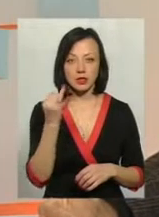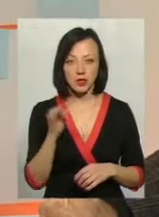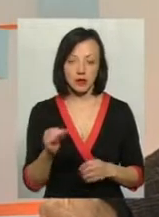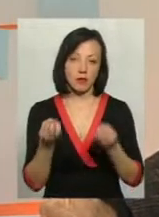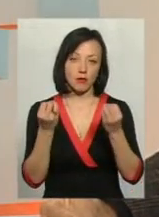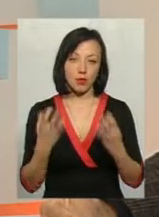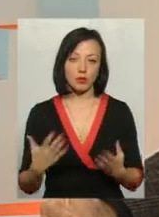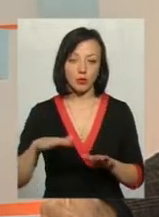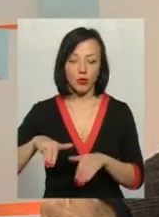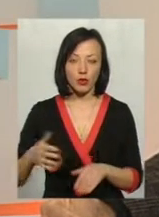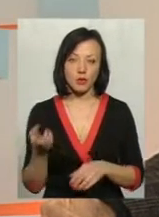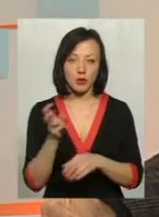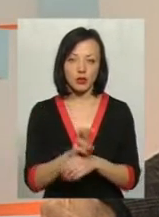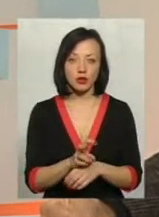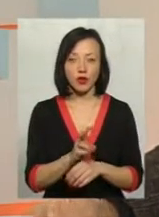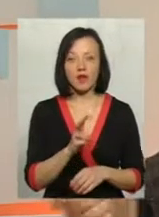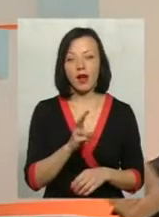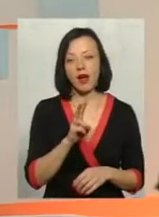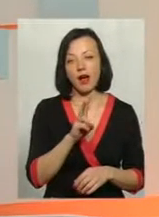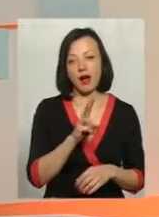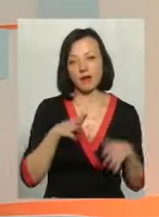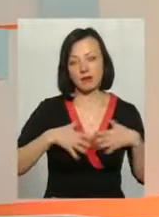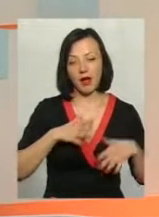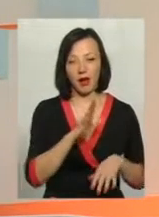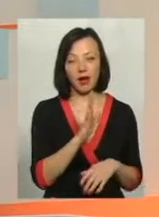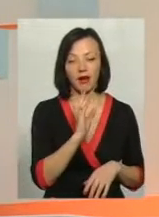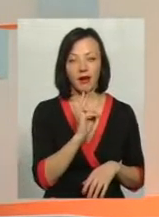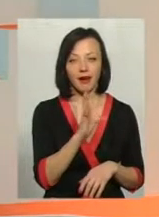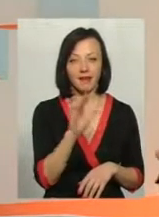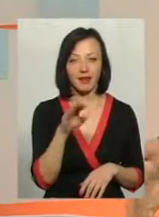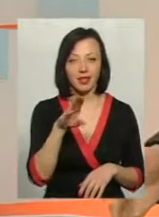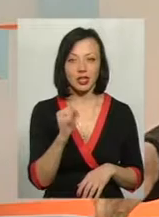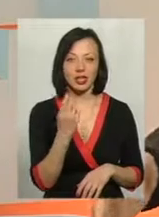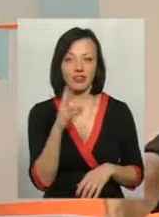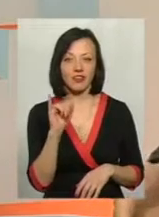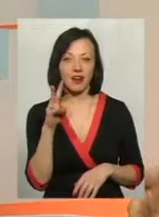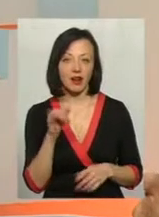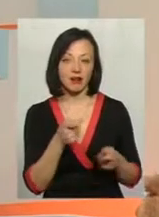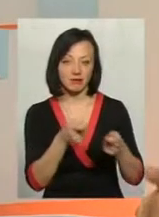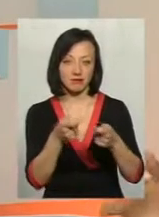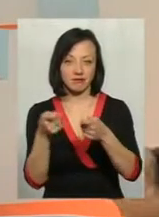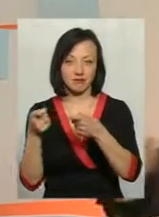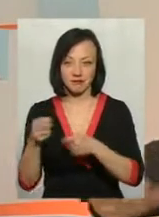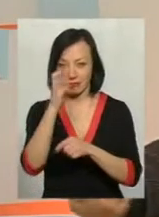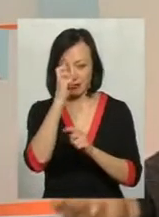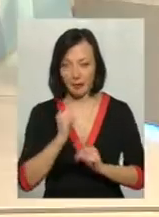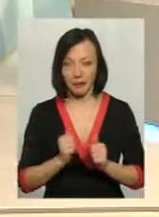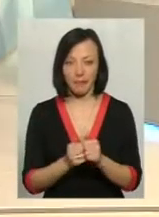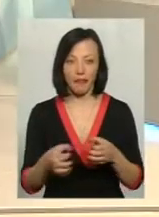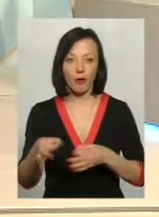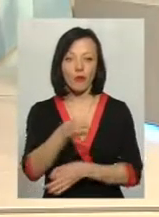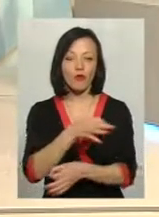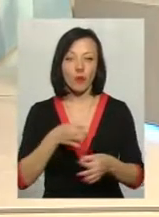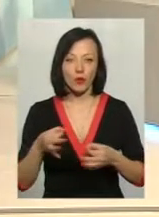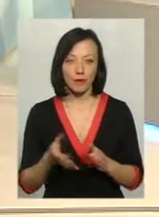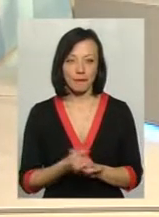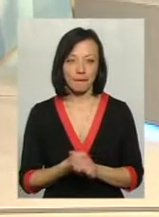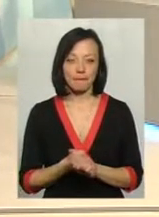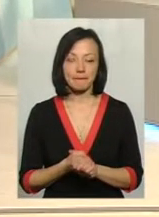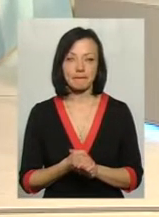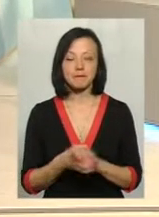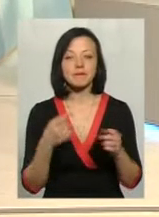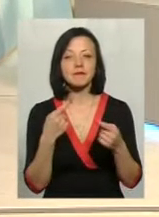просто прийшов пан Квіташвілі, який взяв цю стратегію реформи, і з нею їздив по країні і її обговорював. Власне, відрізняється